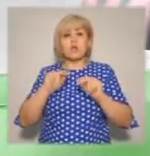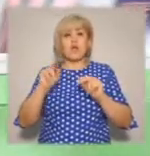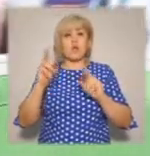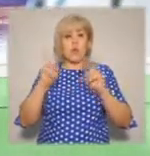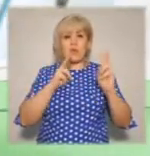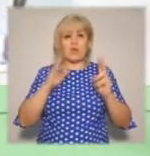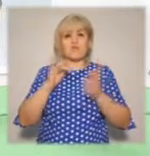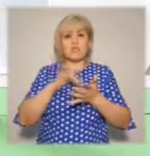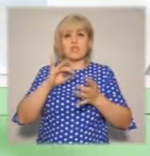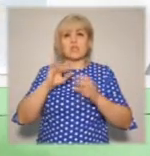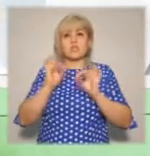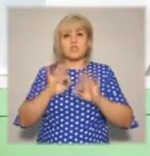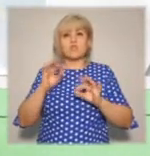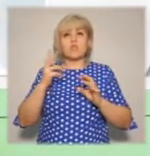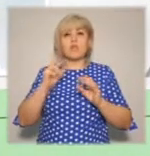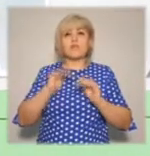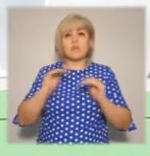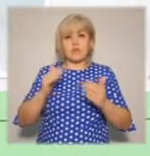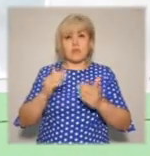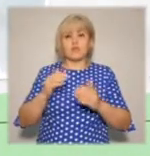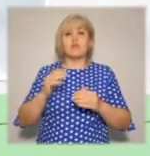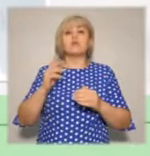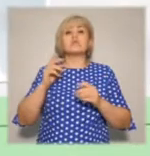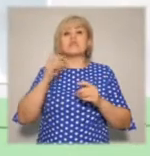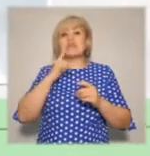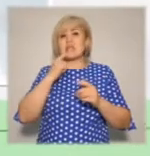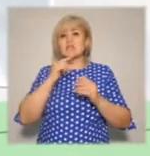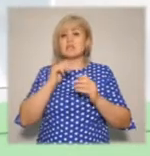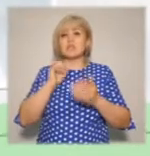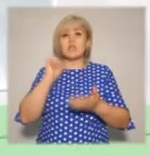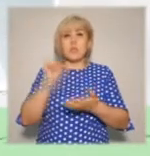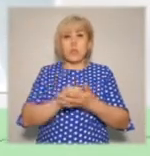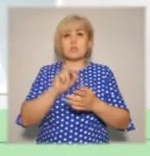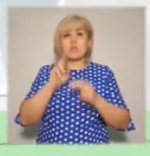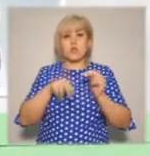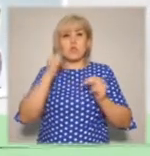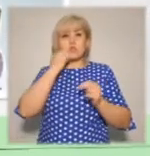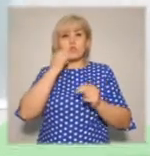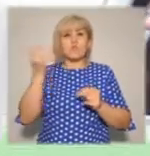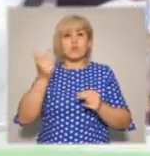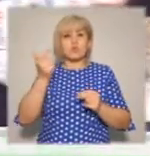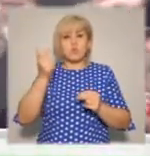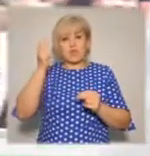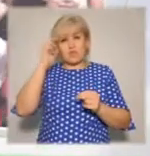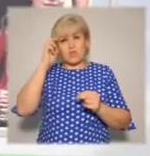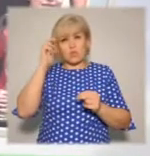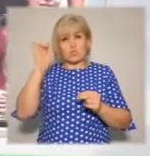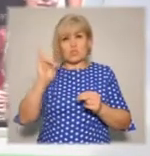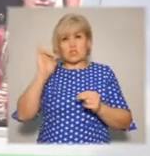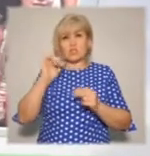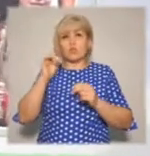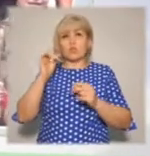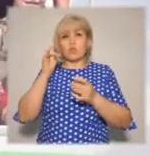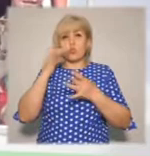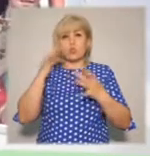хореографии в Центре искусств для одаренных детей Севера. С красным дипломом закончила Московский государственный университет культуры и искусств.